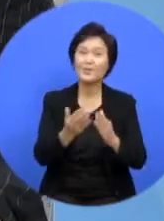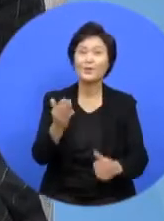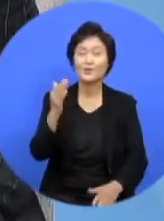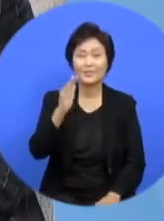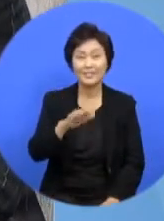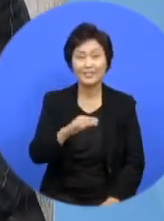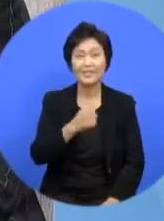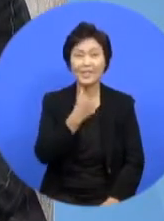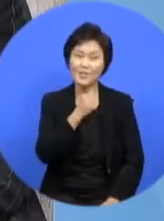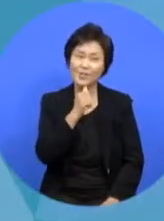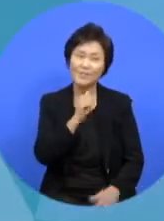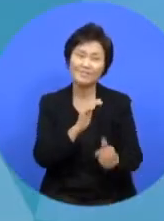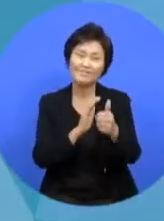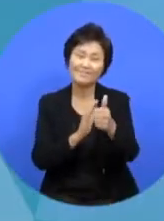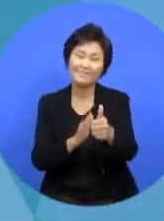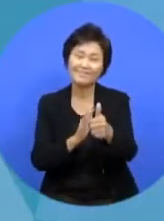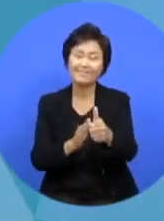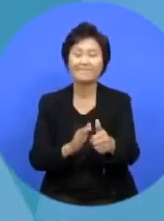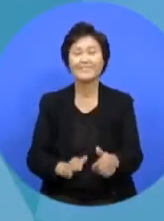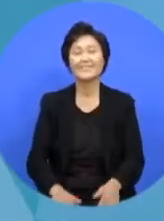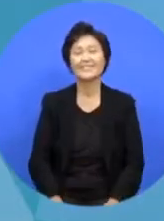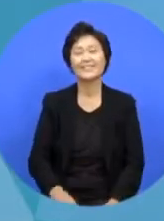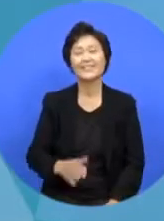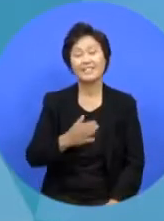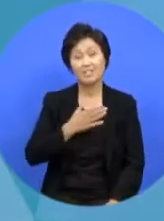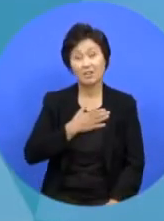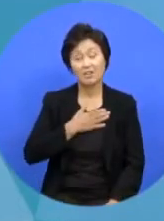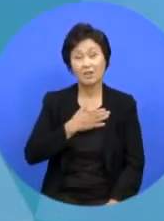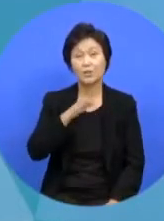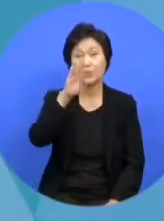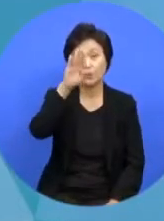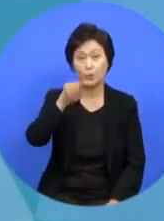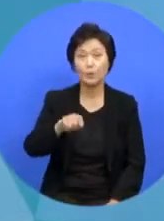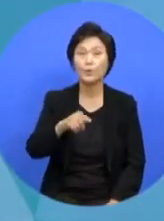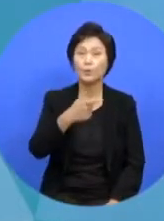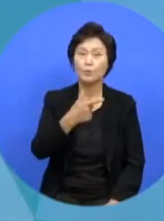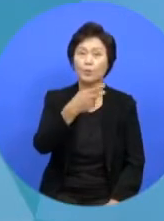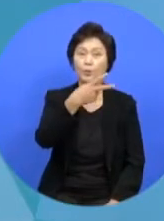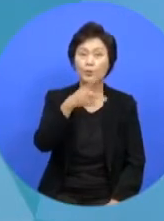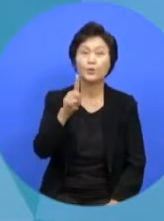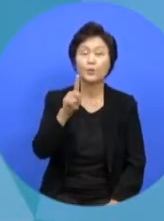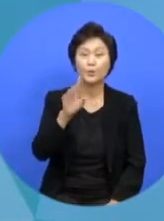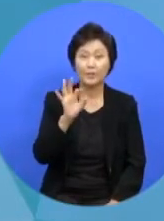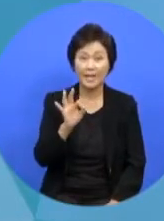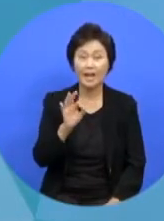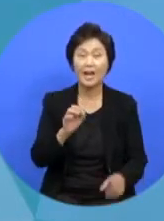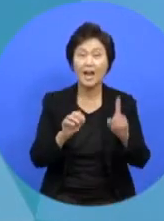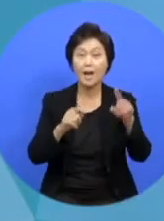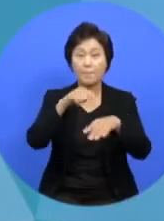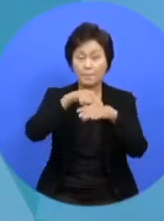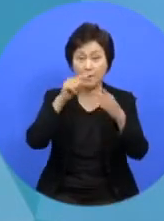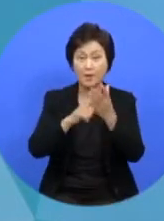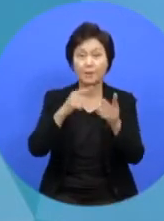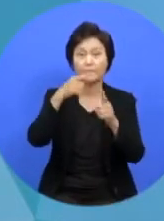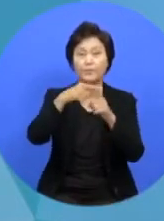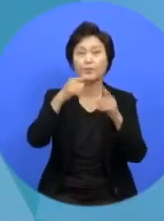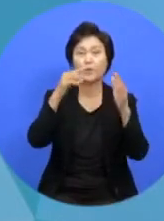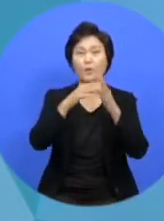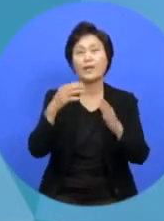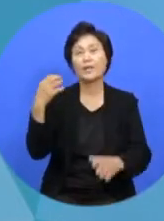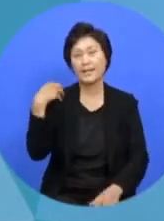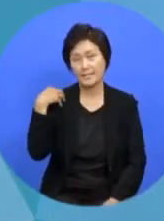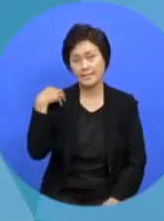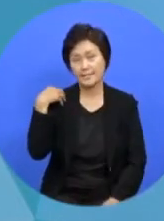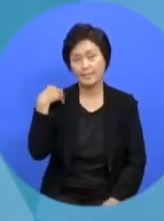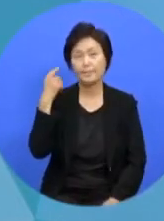좀 해주실래요? 저는 분당 한마음교회 담임 목사로 있고요. 예. 네. 그다음에 지금 Big